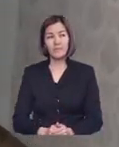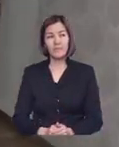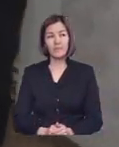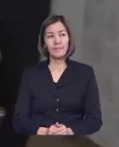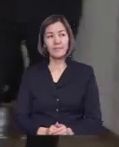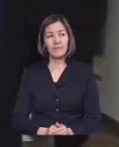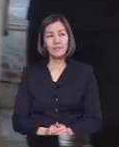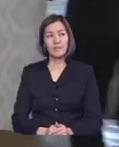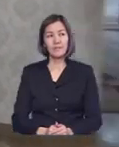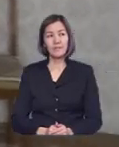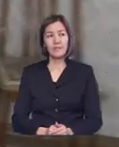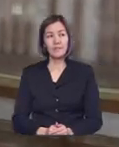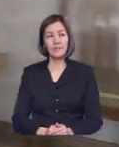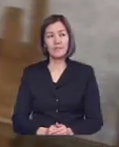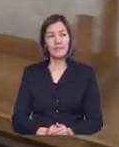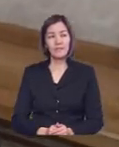апаларыңыз. Апамыз.